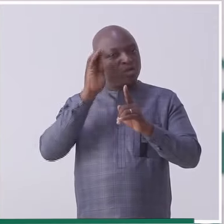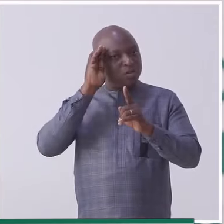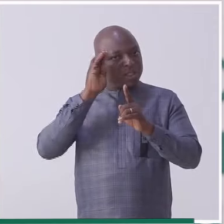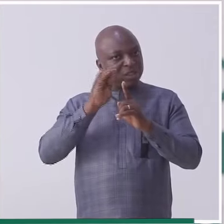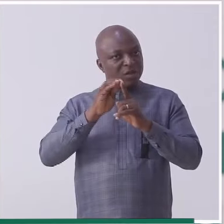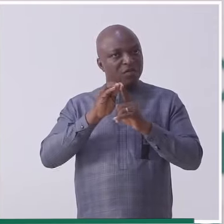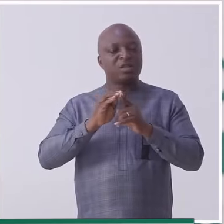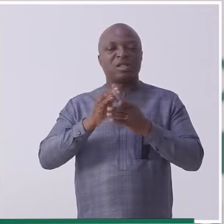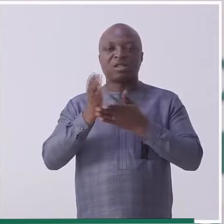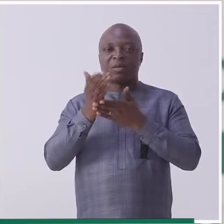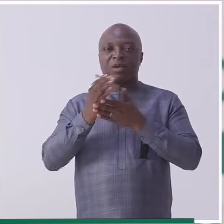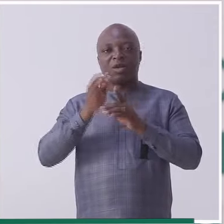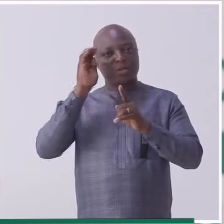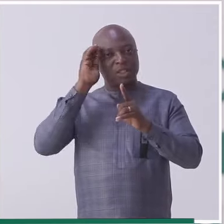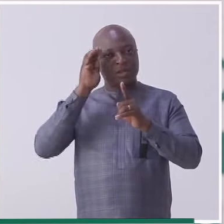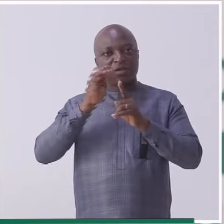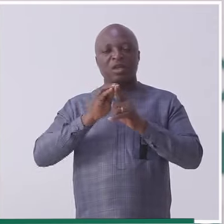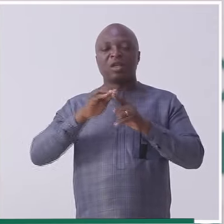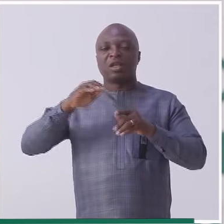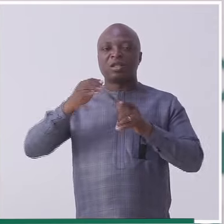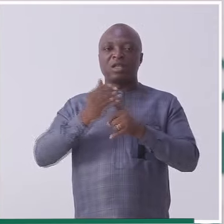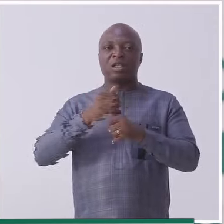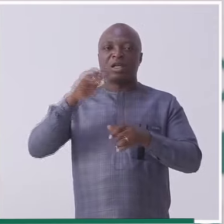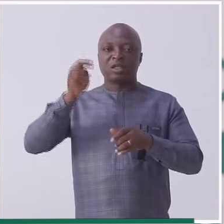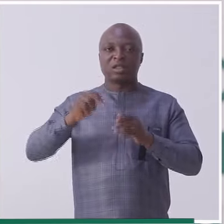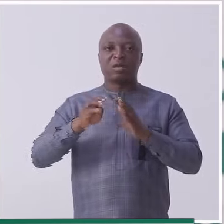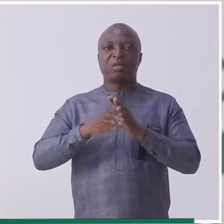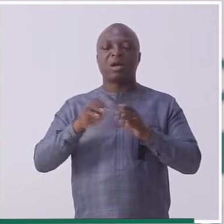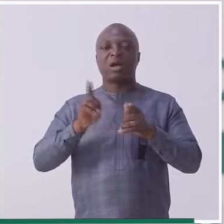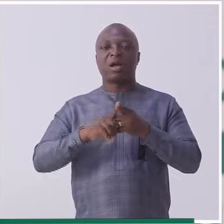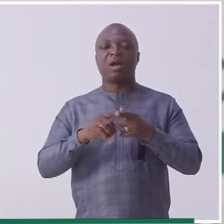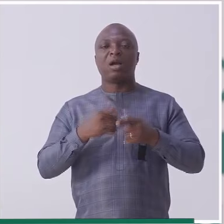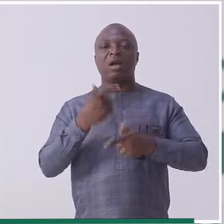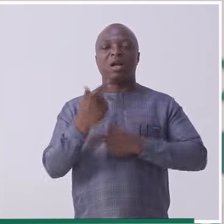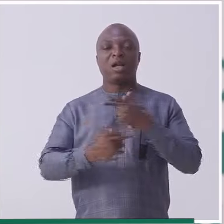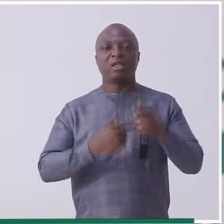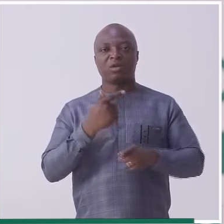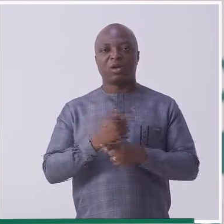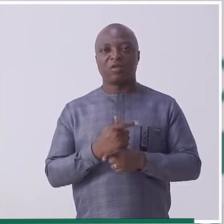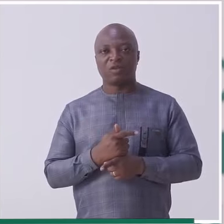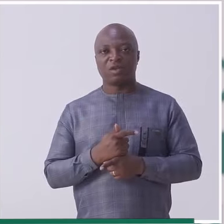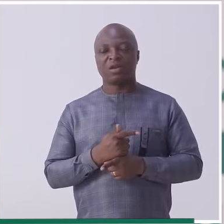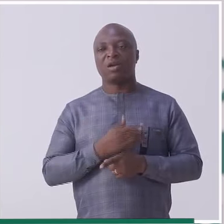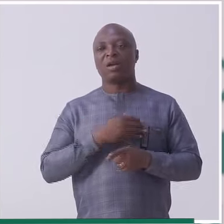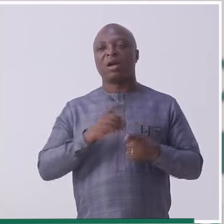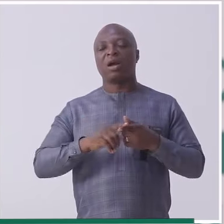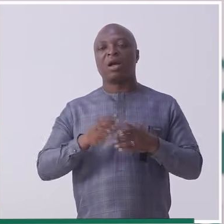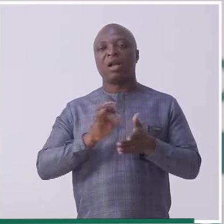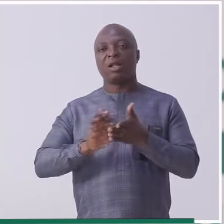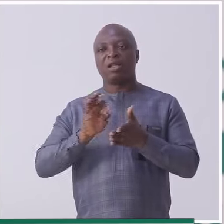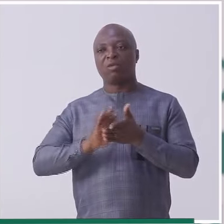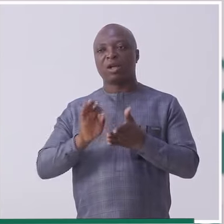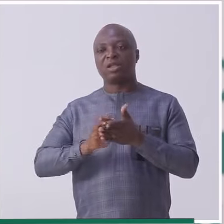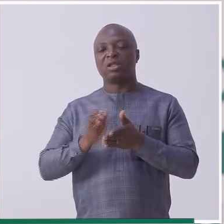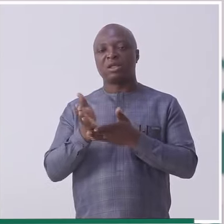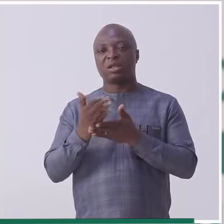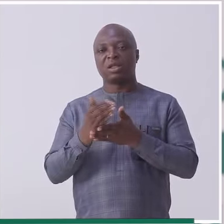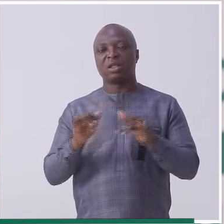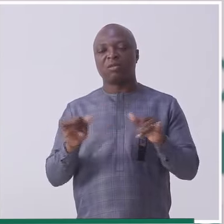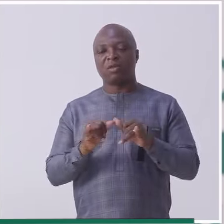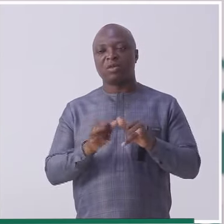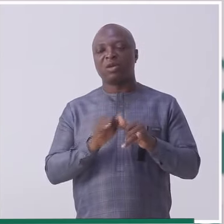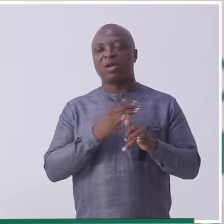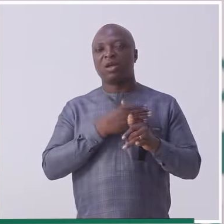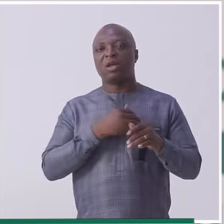Ces aspects objectifs tiennent essentiellement à la géographie, à la démographie dans une certaine mesure